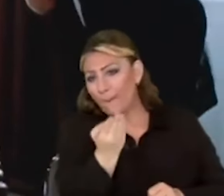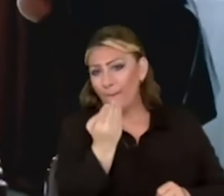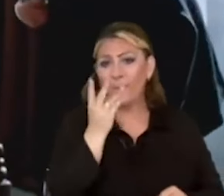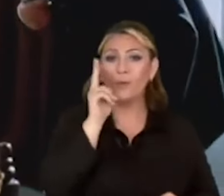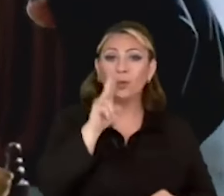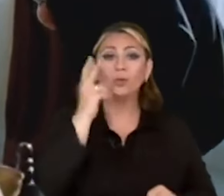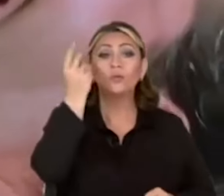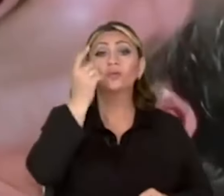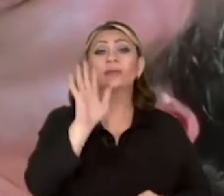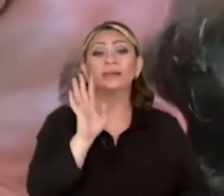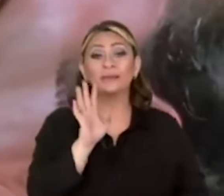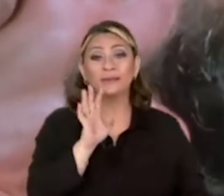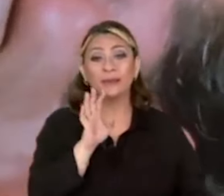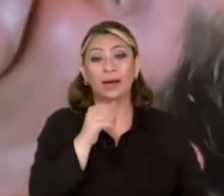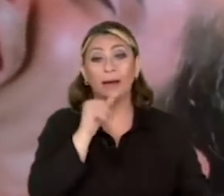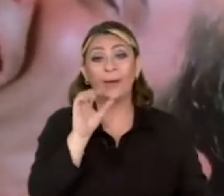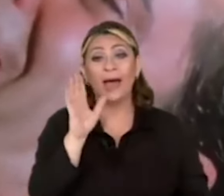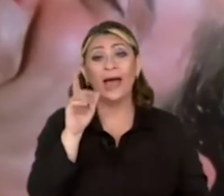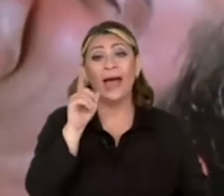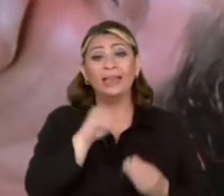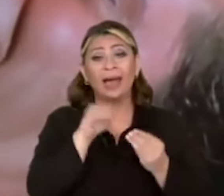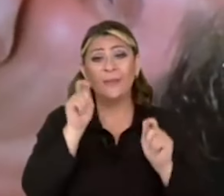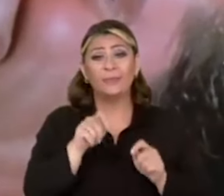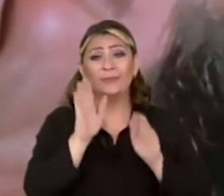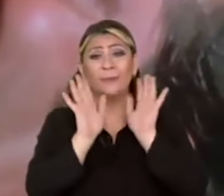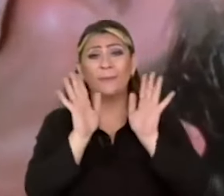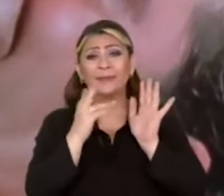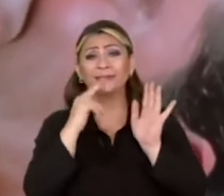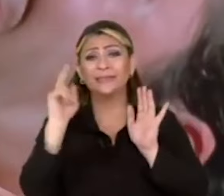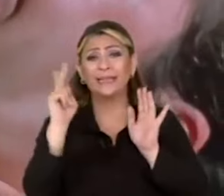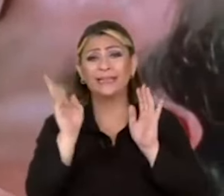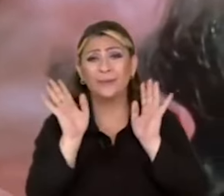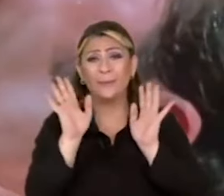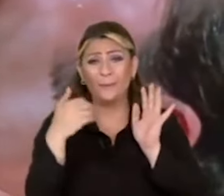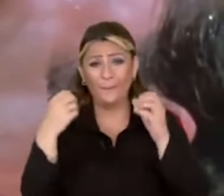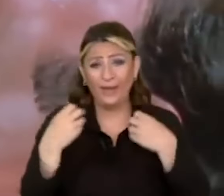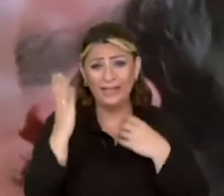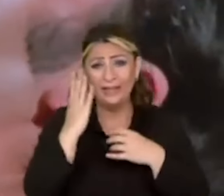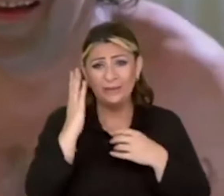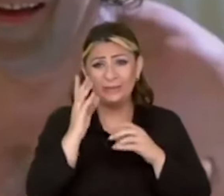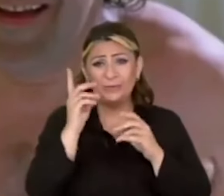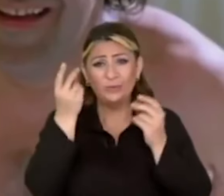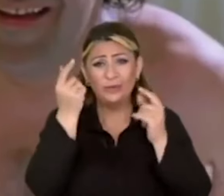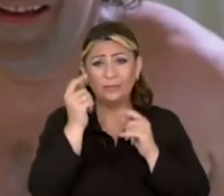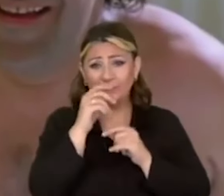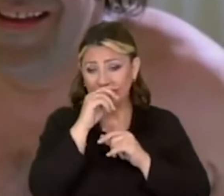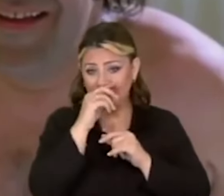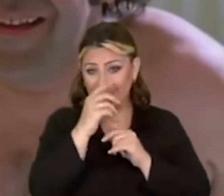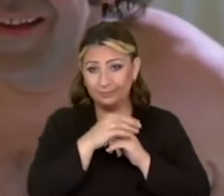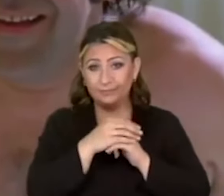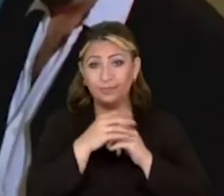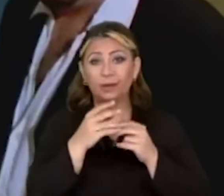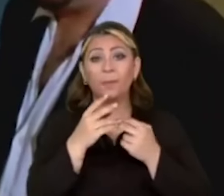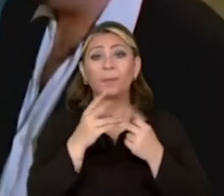sergilediğini de unutmuş değiliz. Abi hata yaptım. Tamam kız senedir abi. Bırak gideyim bu işi unutalım abi.